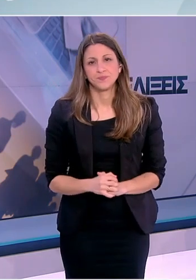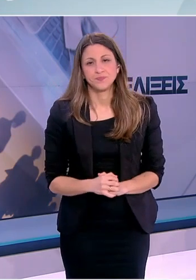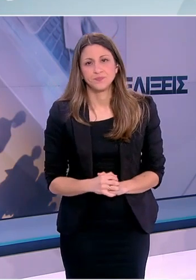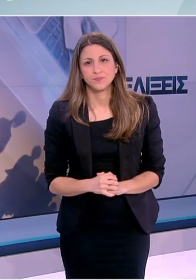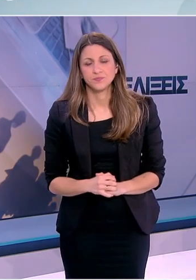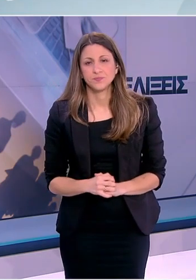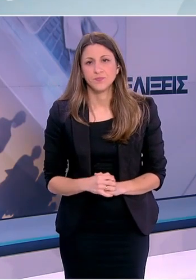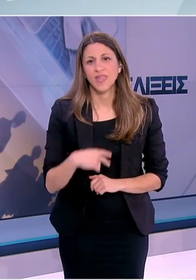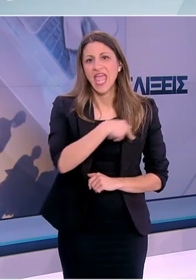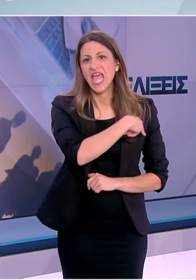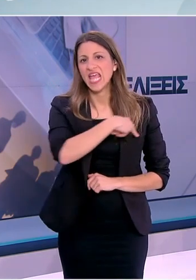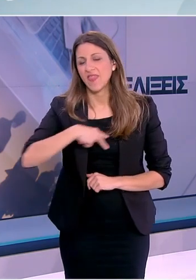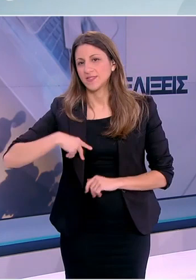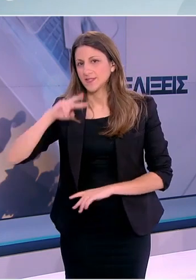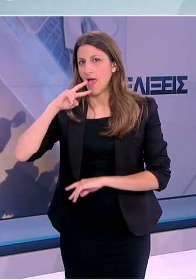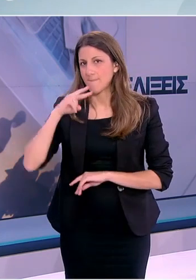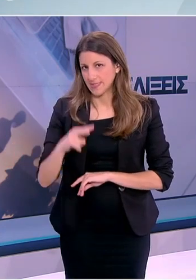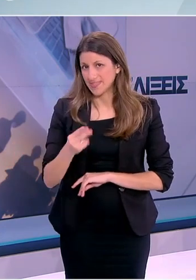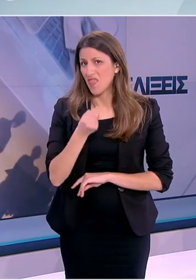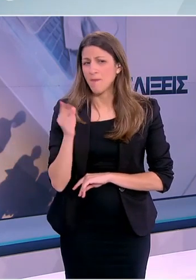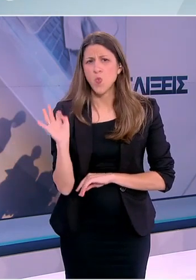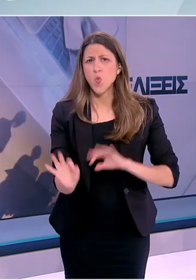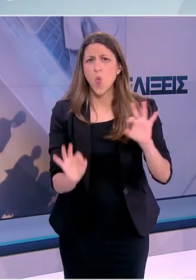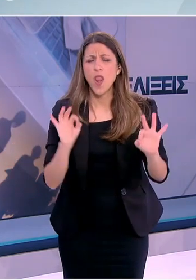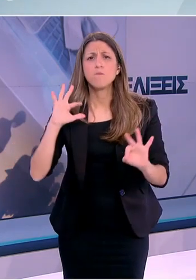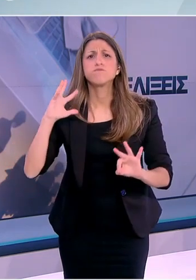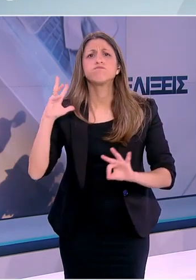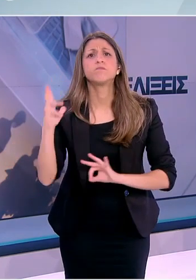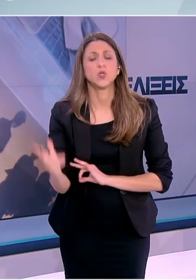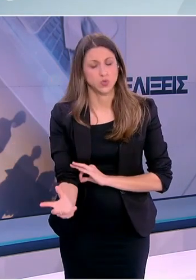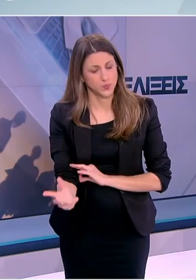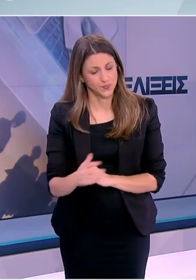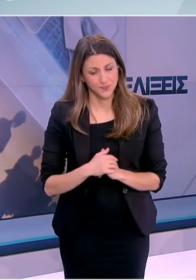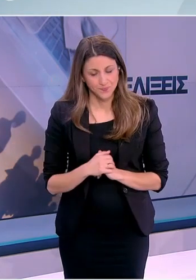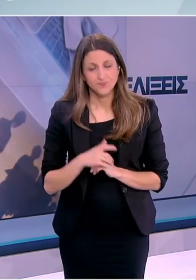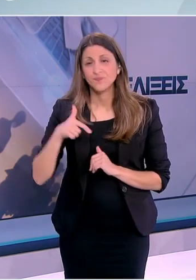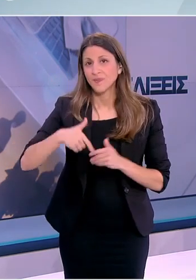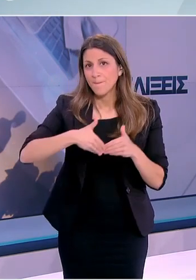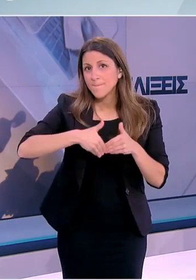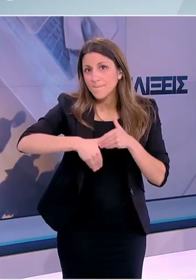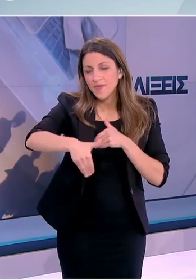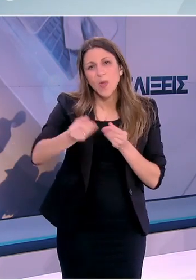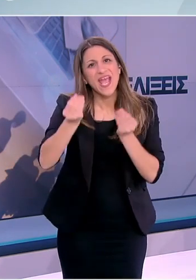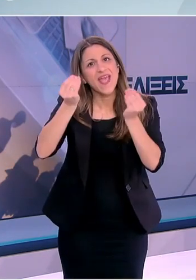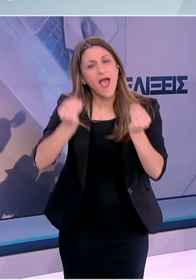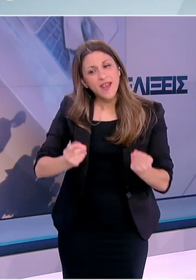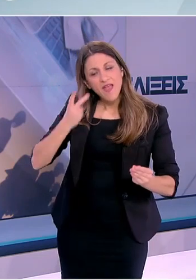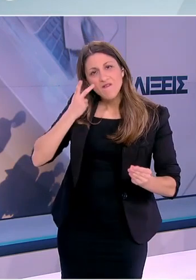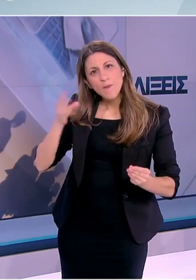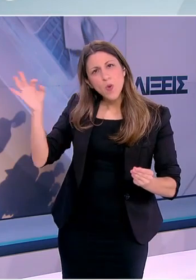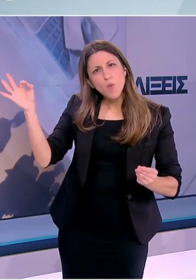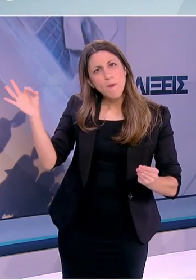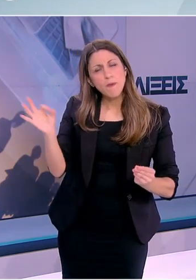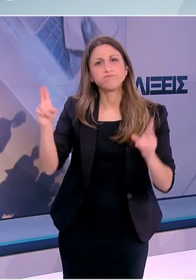Να πω για το υγειονομικό θέμα. Νομίζω είμαστε μια πολύ καλή φάση όπου μειώνεται η διασπορά του